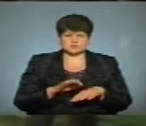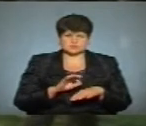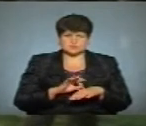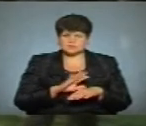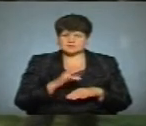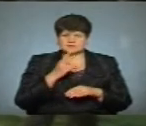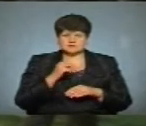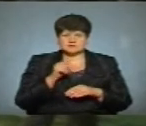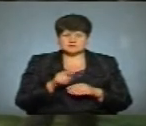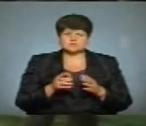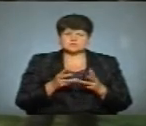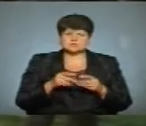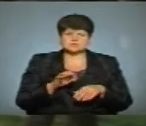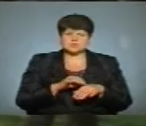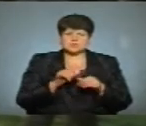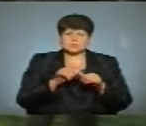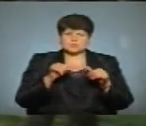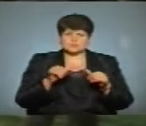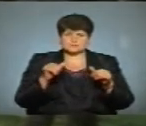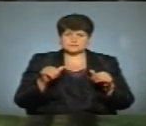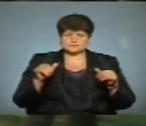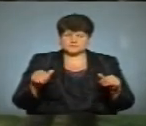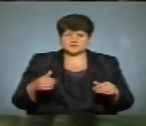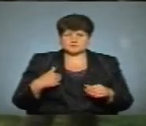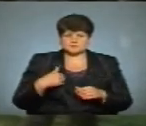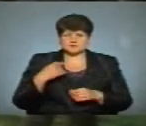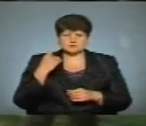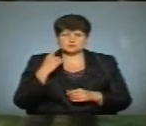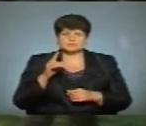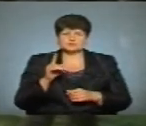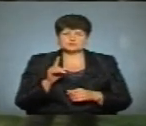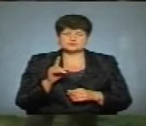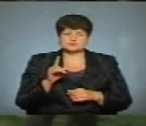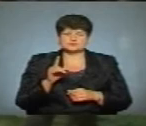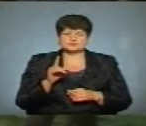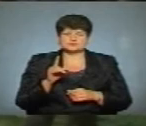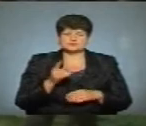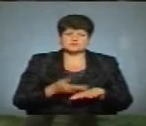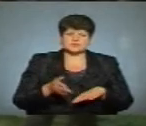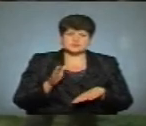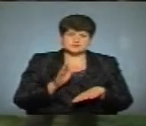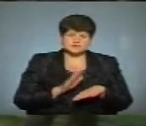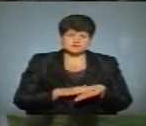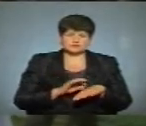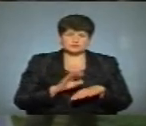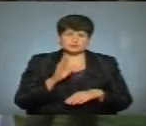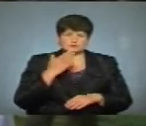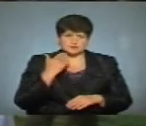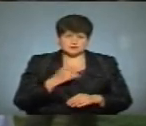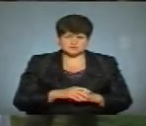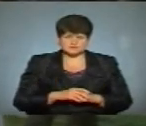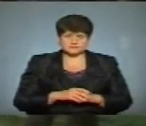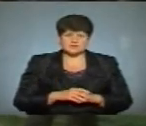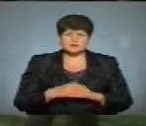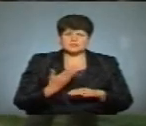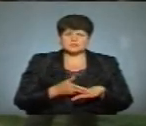дивлячись на те, що кількість хворих зростає, ми очікуємо, що тяжкість перебігу буде легша. Тяжкість